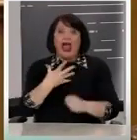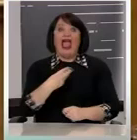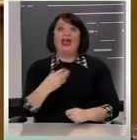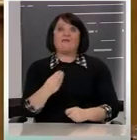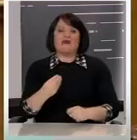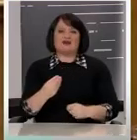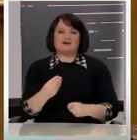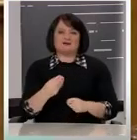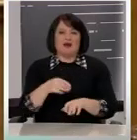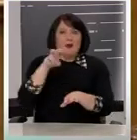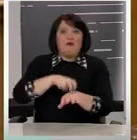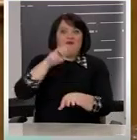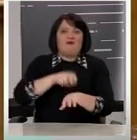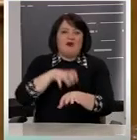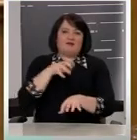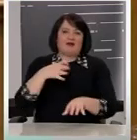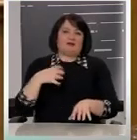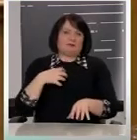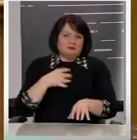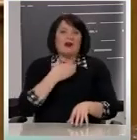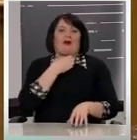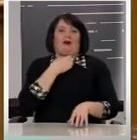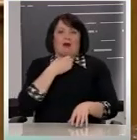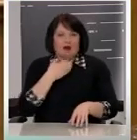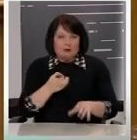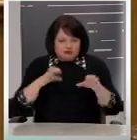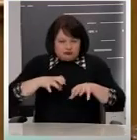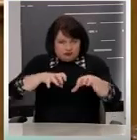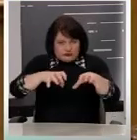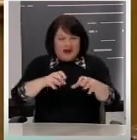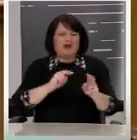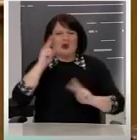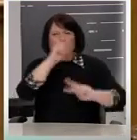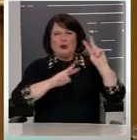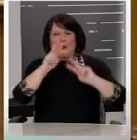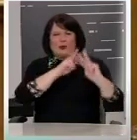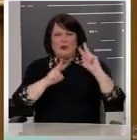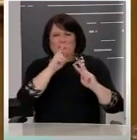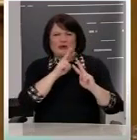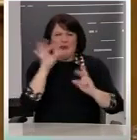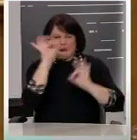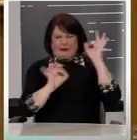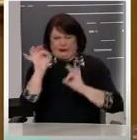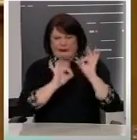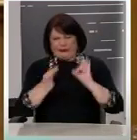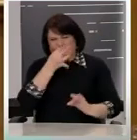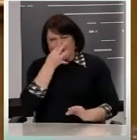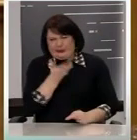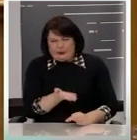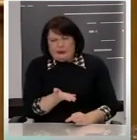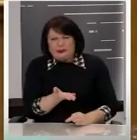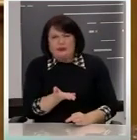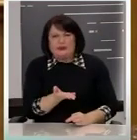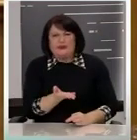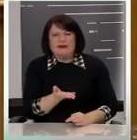δεύτερη, οι βάτραχοι κάλυψαν όλη την επικράτεια της Αιγύπτου. Τρίτον, ο αέρας της Αιγύπτου γέμισε με σκνήπες. Τέταρτον, σμήνος